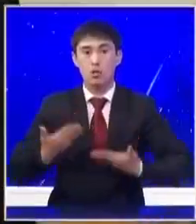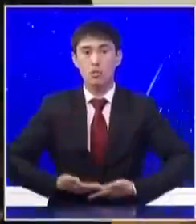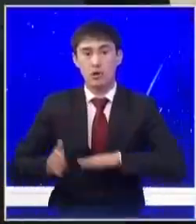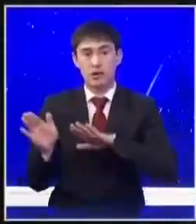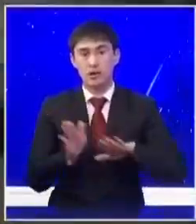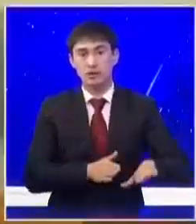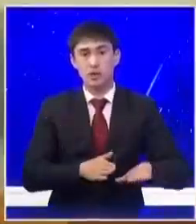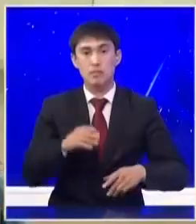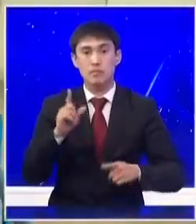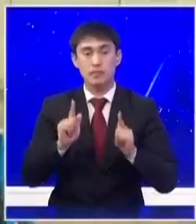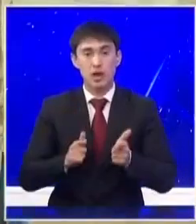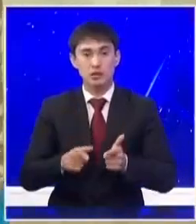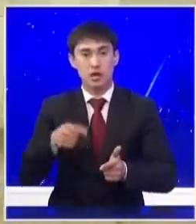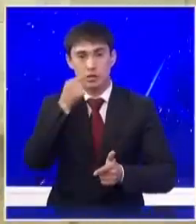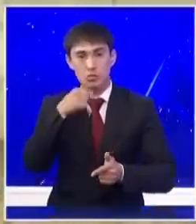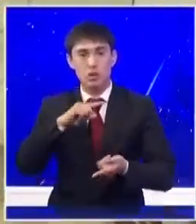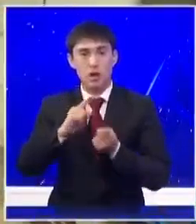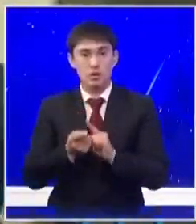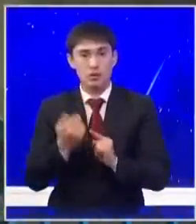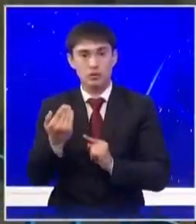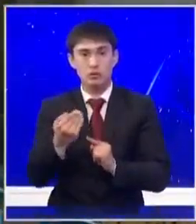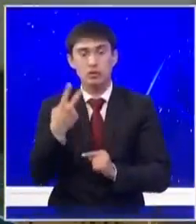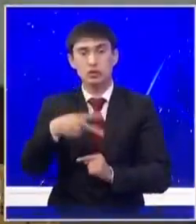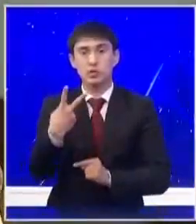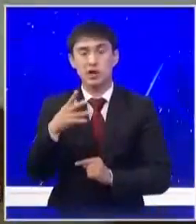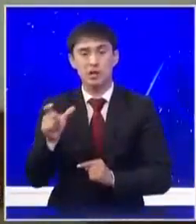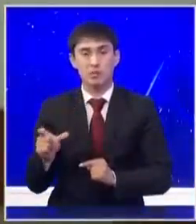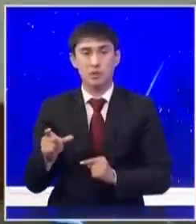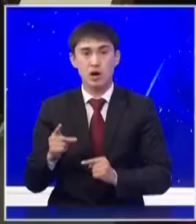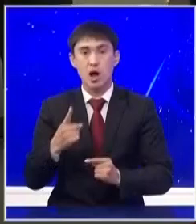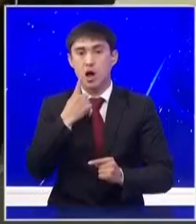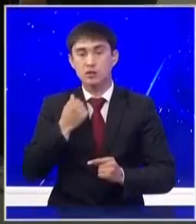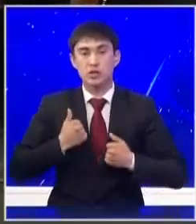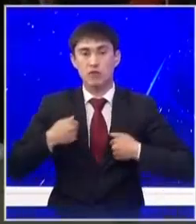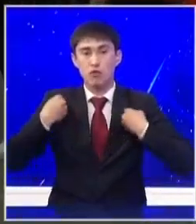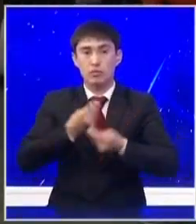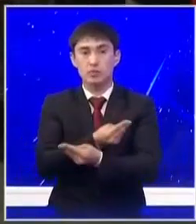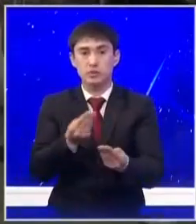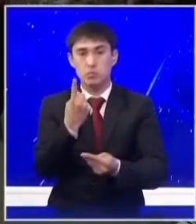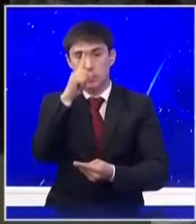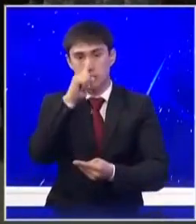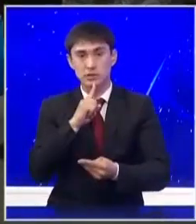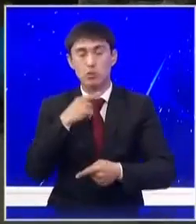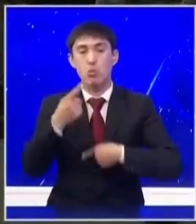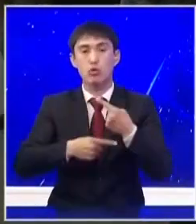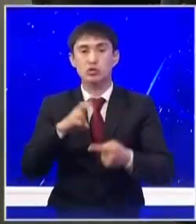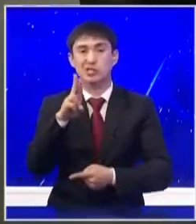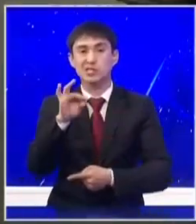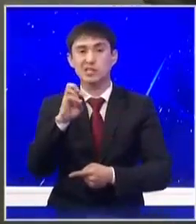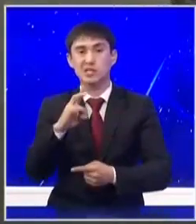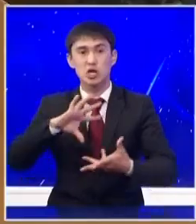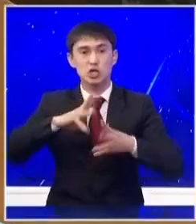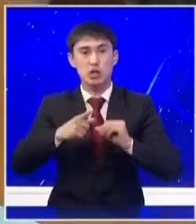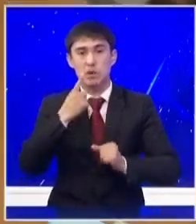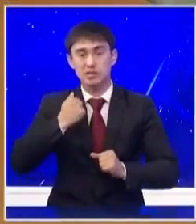азамат атанатын шаққа қадам басқан 22 шақырылушыға ең әуелі әскери форма табысталды. Бір ай ішінде болашағы десантшылар жалпы